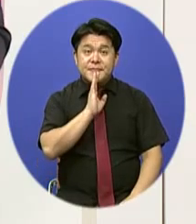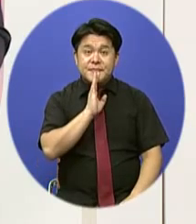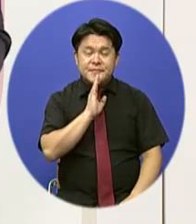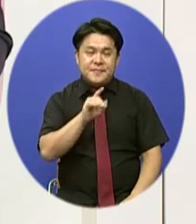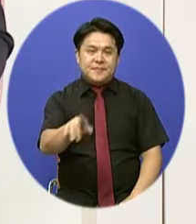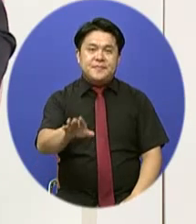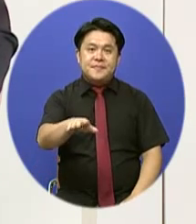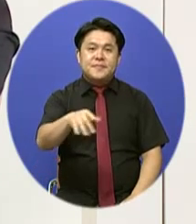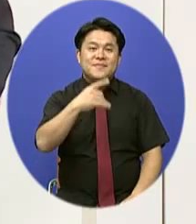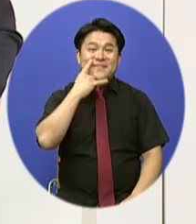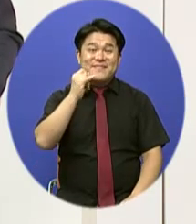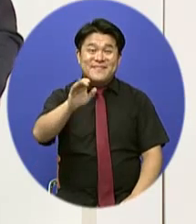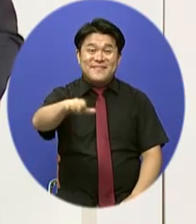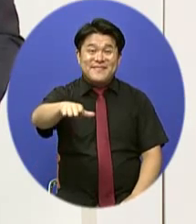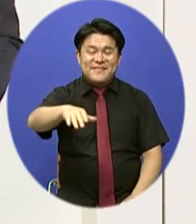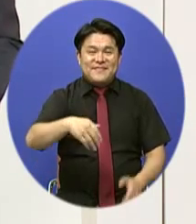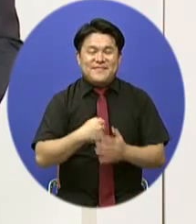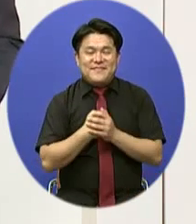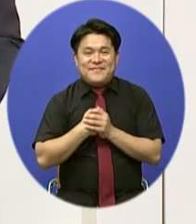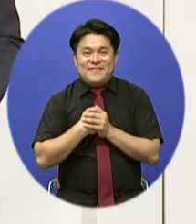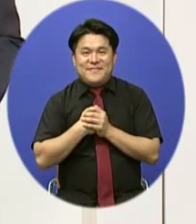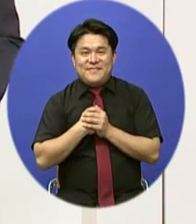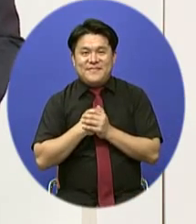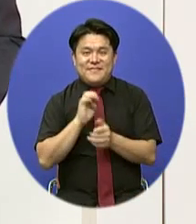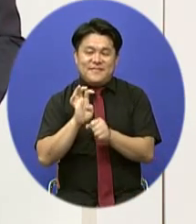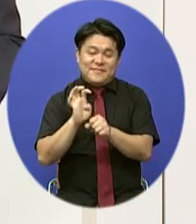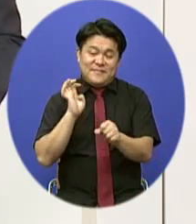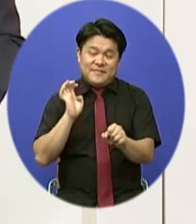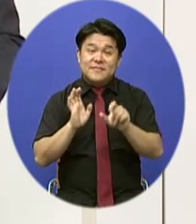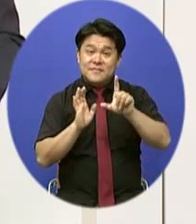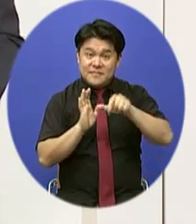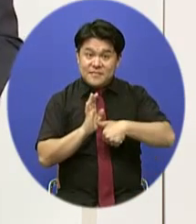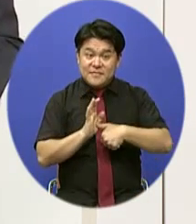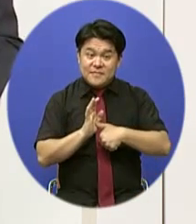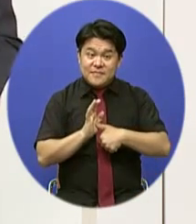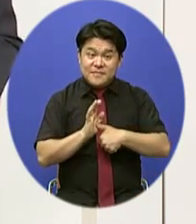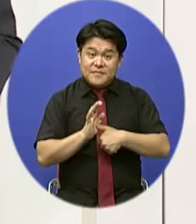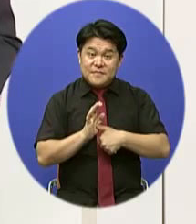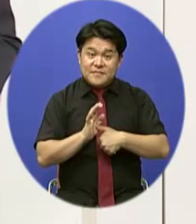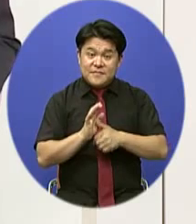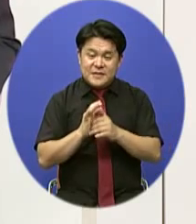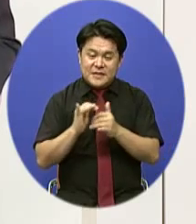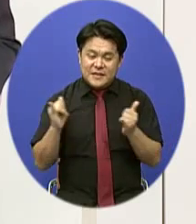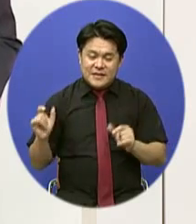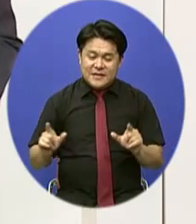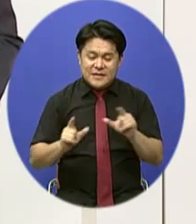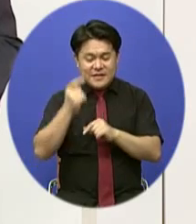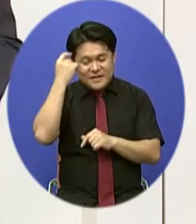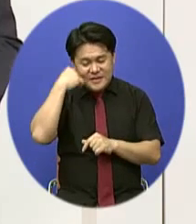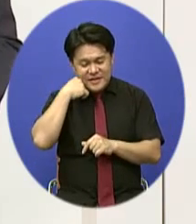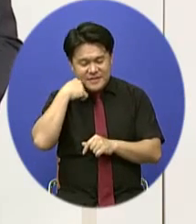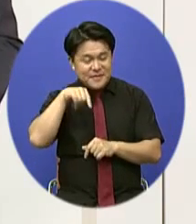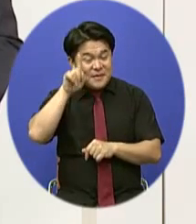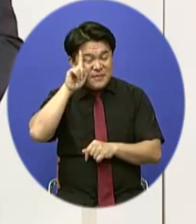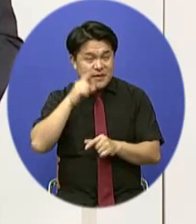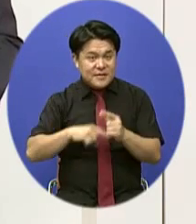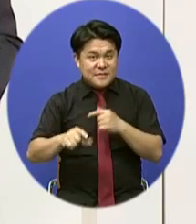네. 그래도 뭐 40년 전 그 세월이 사람 냄새도 나고 좋은 시절이네요.